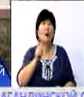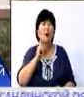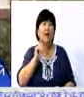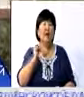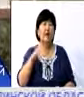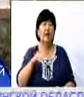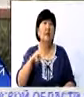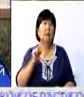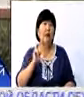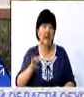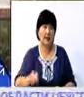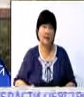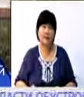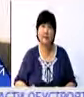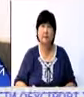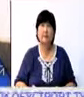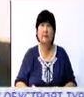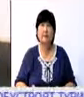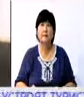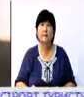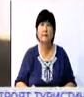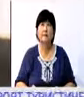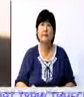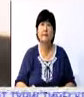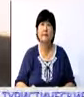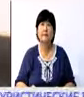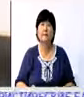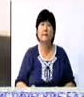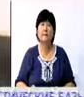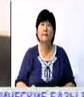IT-парк. Мейрам Колькинчебекова, Бугимбай Абасилов, Турихан Гужахметов, телеканал Кызылорда.